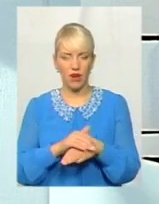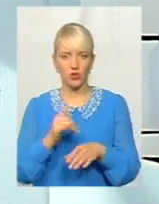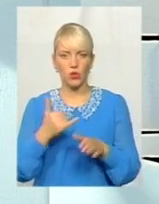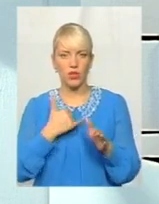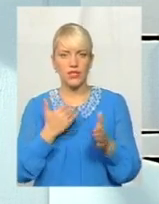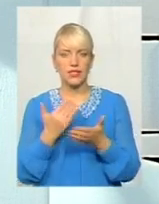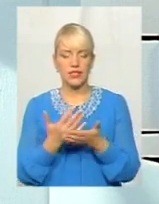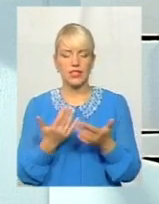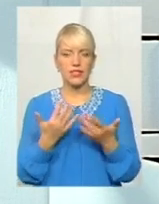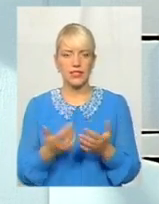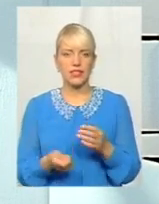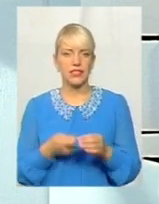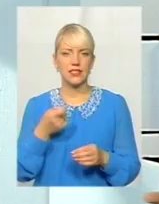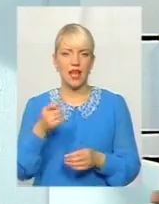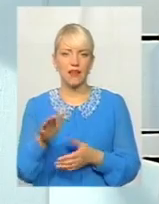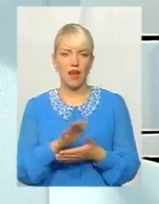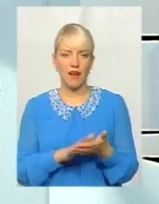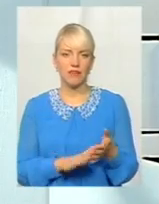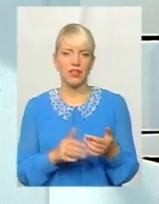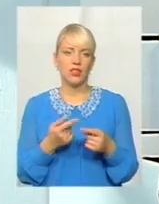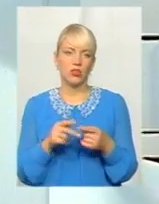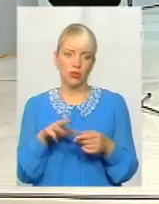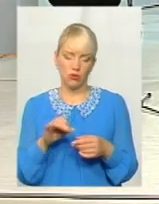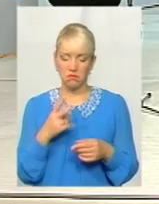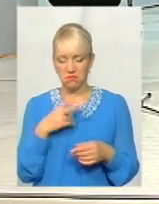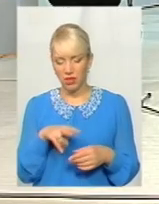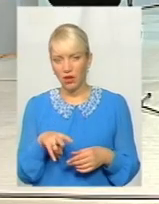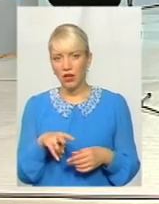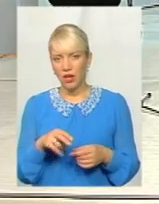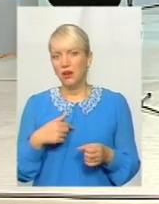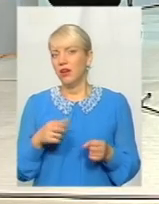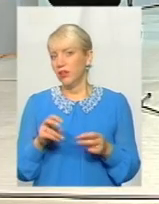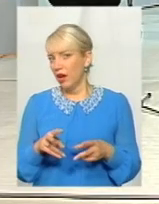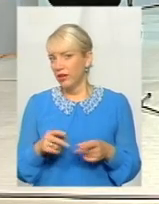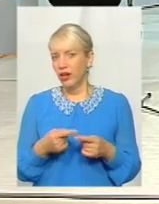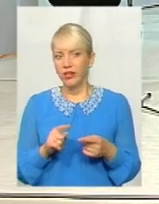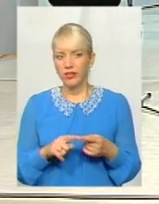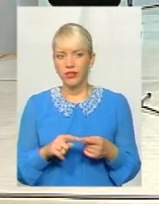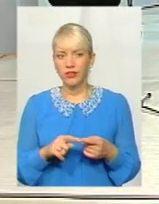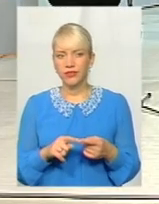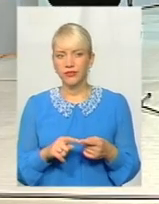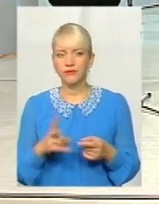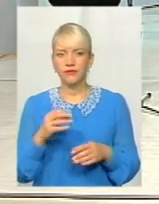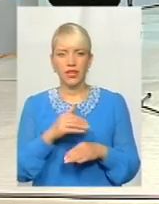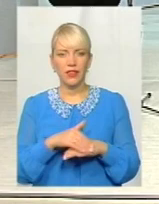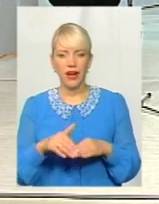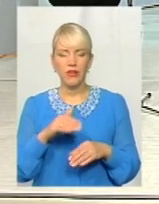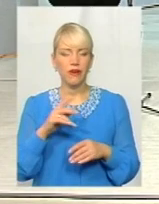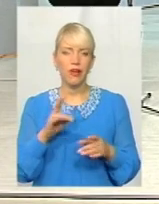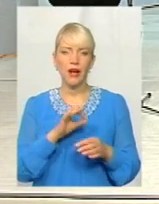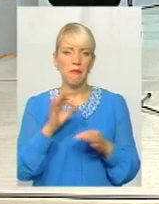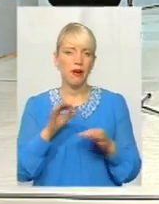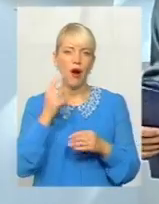зараз заявок на даний момент, критики я з того часу вже ніякої не чув на адресу нашого проекту.